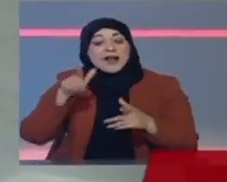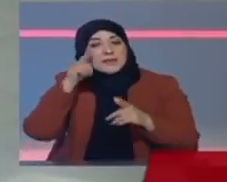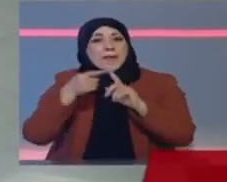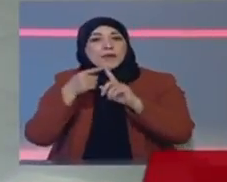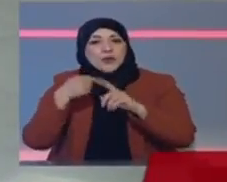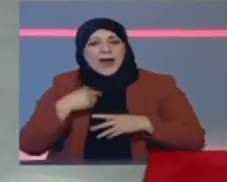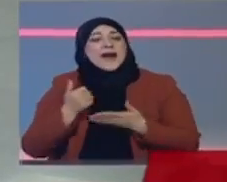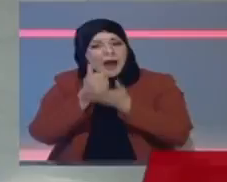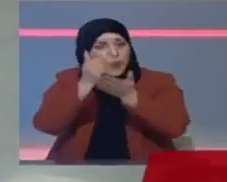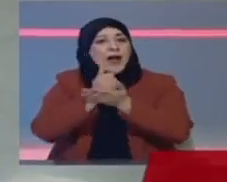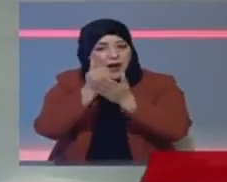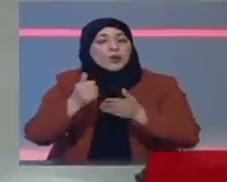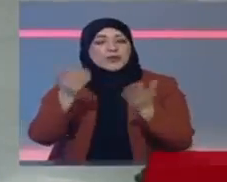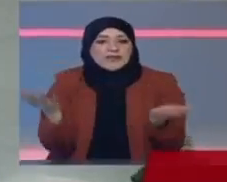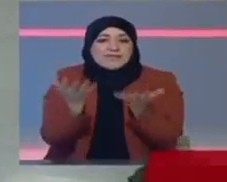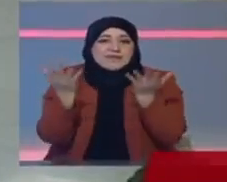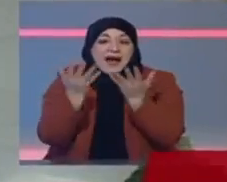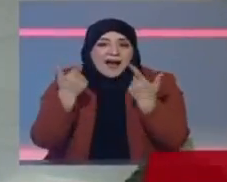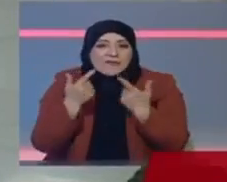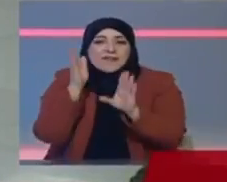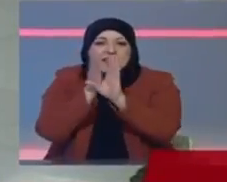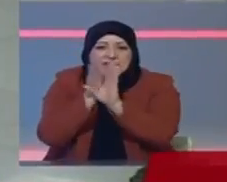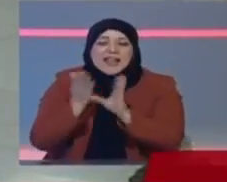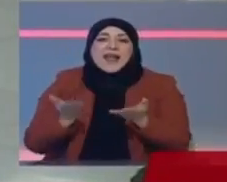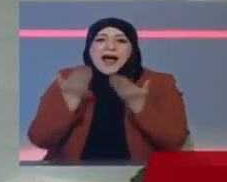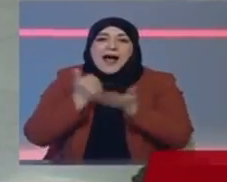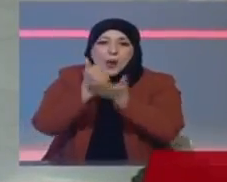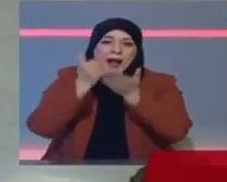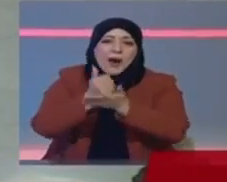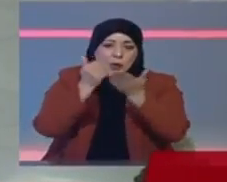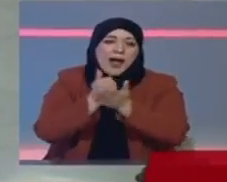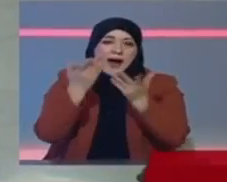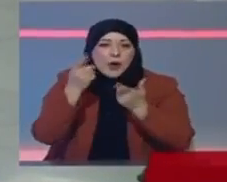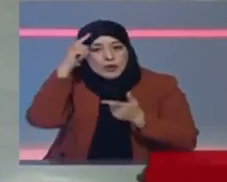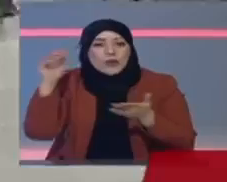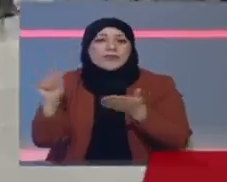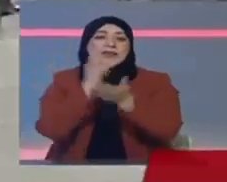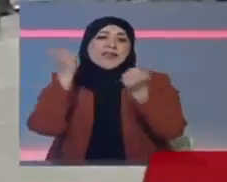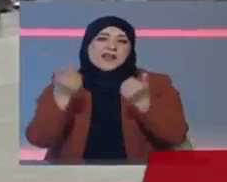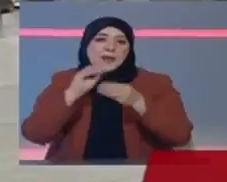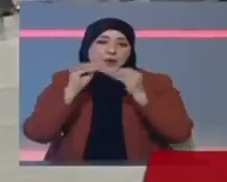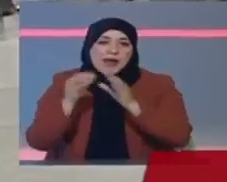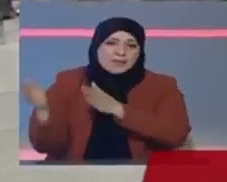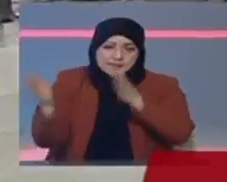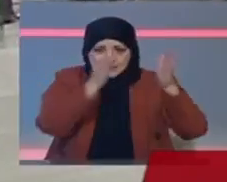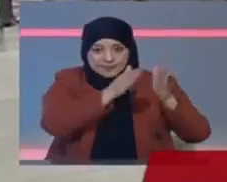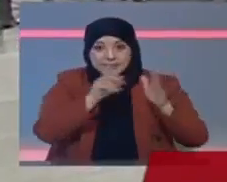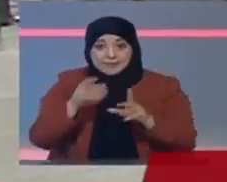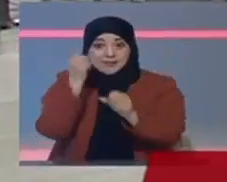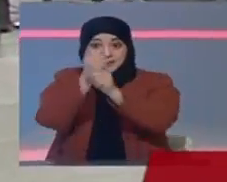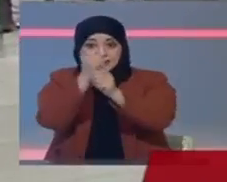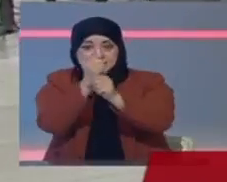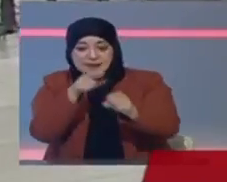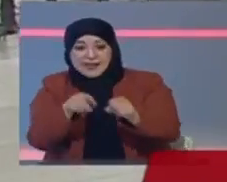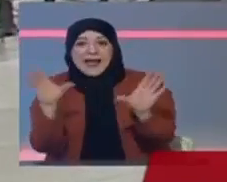ممكن ان احنا في حاجه الى النجم من تجاوز وهم و باعتباري انا نجاح عمل الخليه